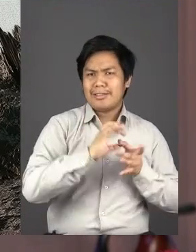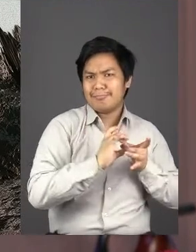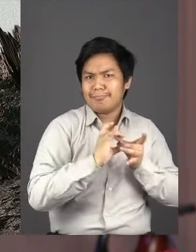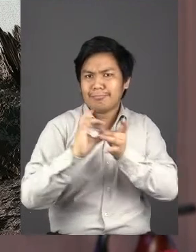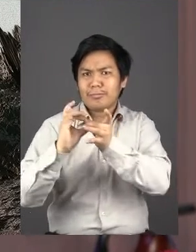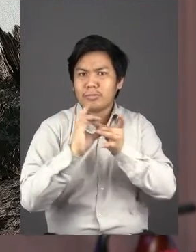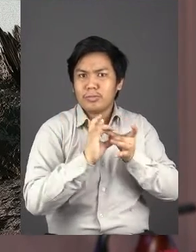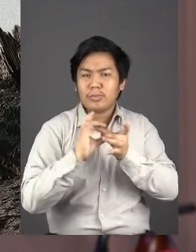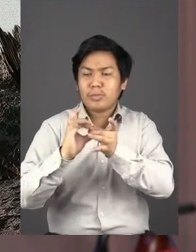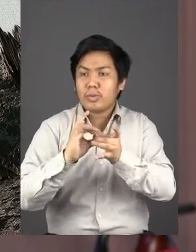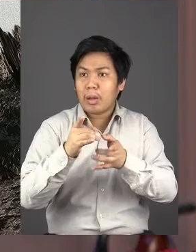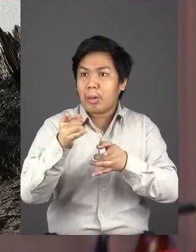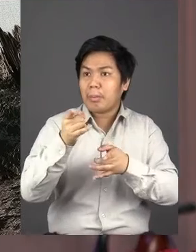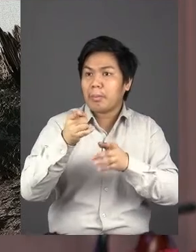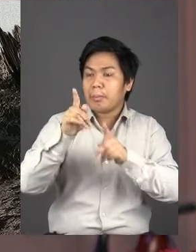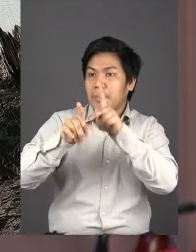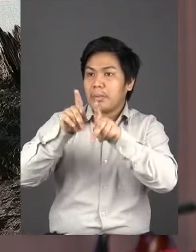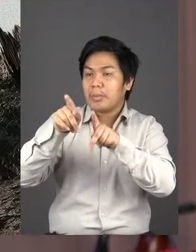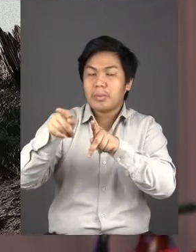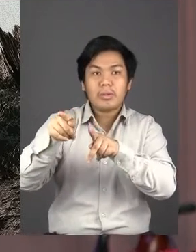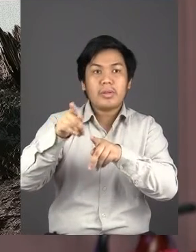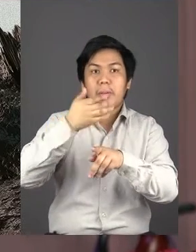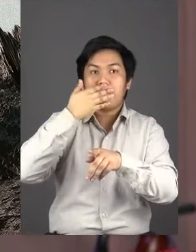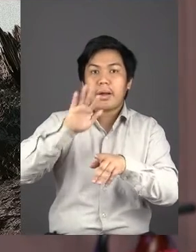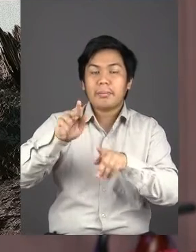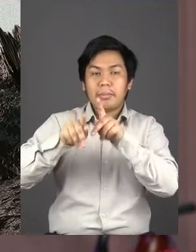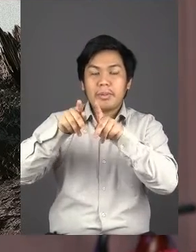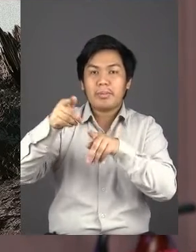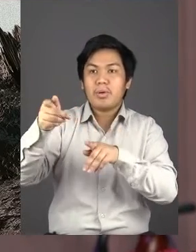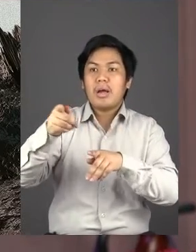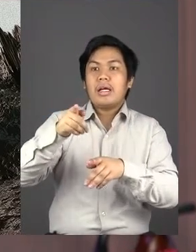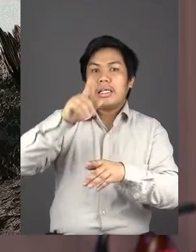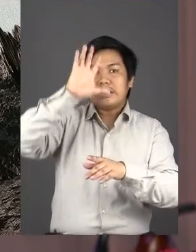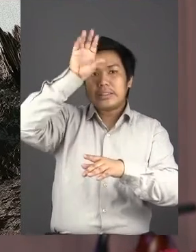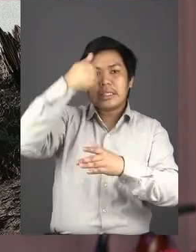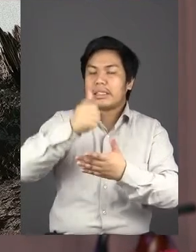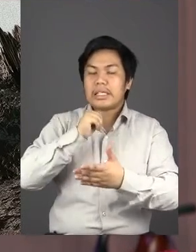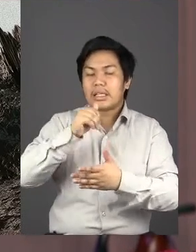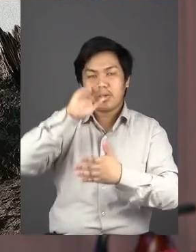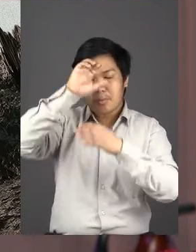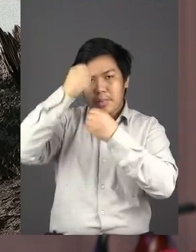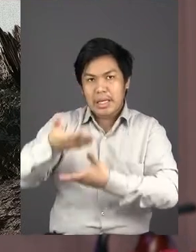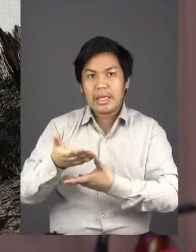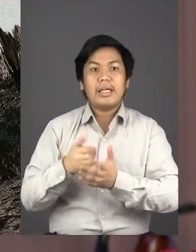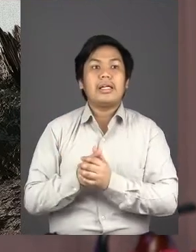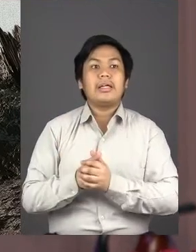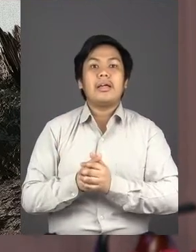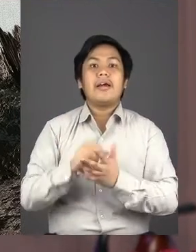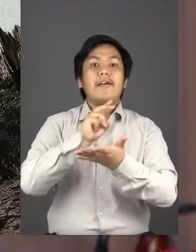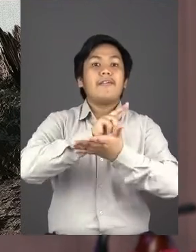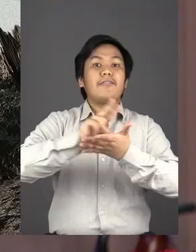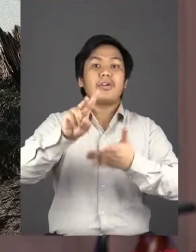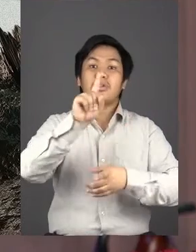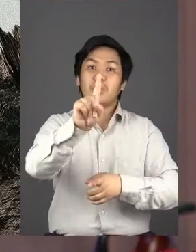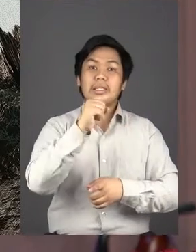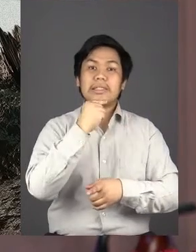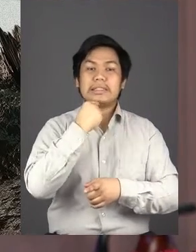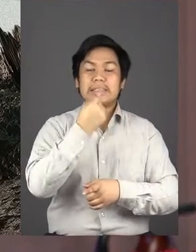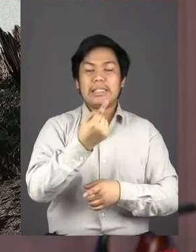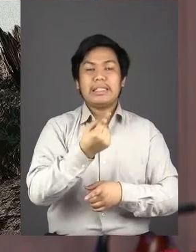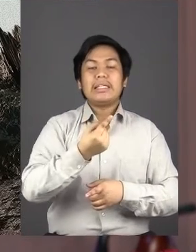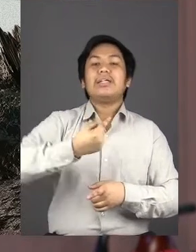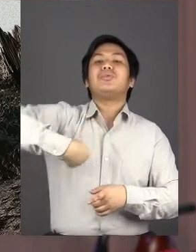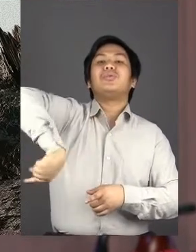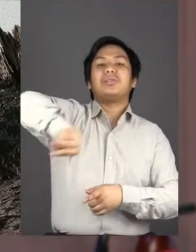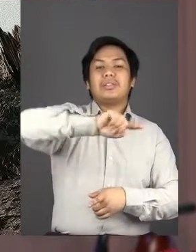them, yung sons of disobedience. Yung mga ayon sa verse 1 ay beloved children.